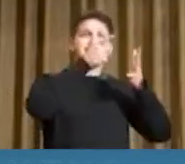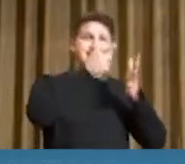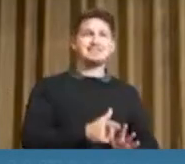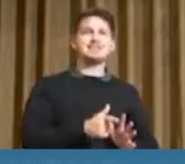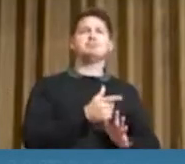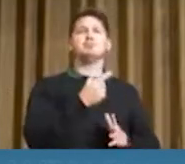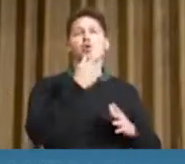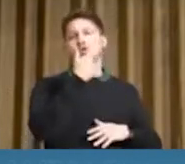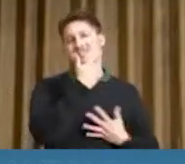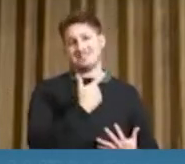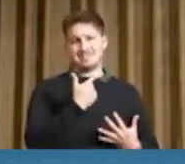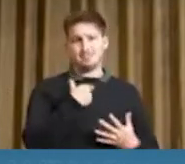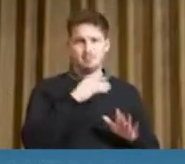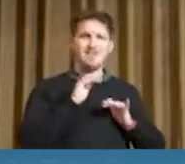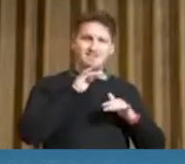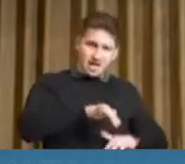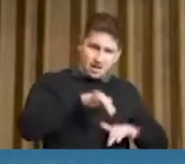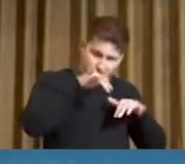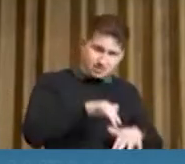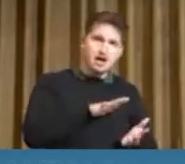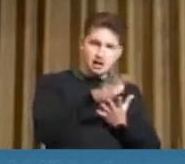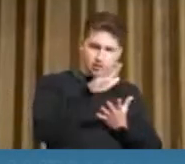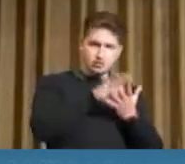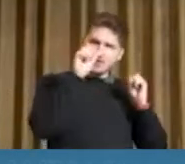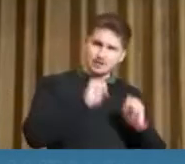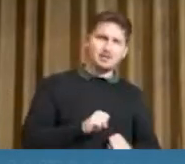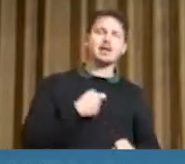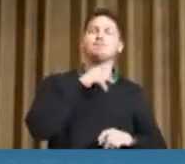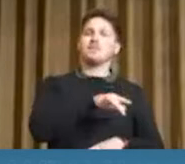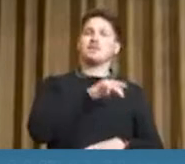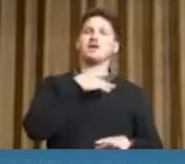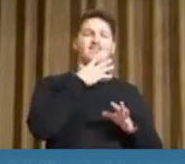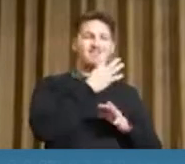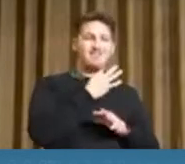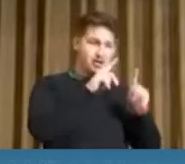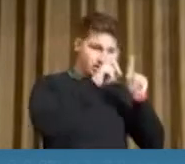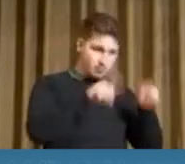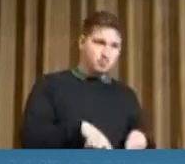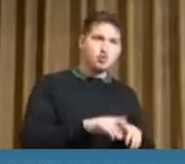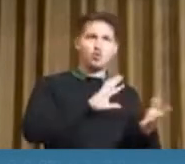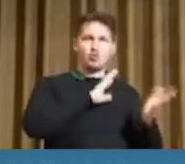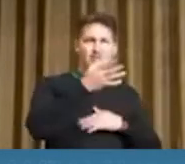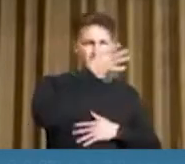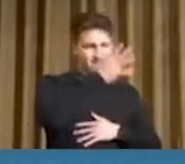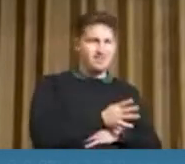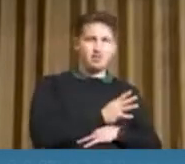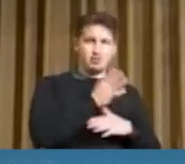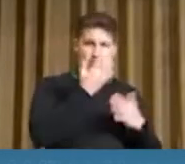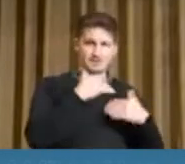Fälle quasi auswerten. Voller Abfragebögen lagen aus dieser Gruppe bei knapp 400 vor, also